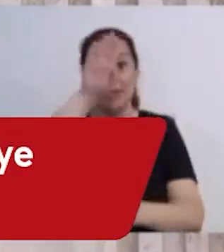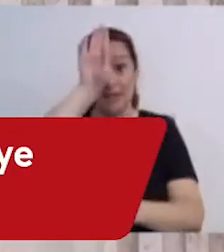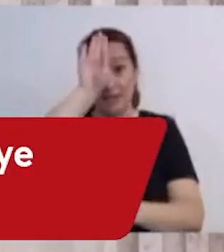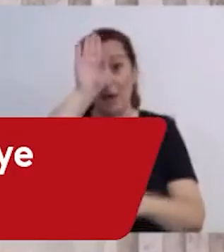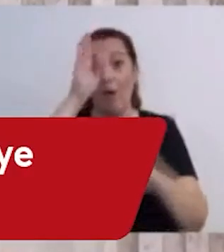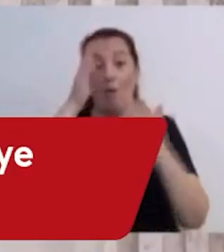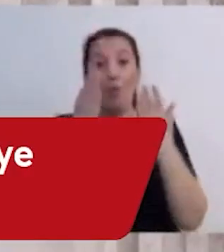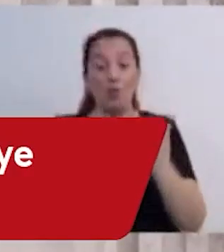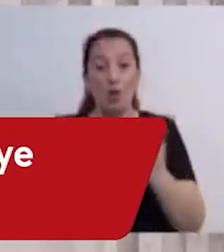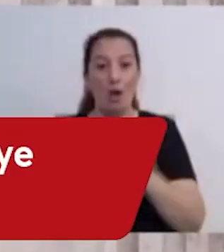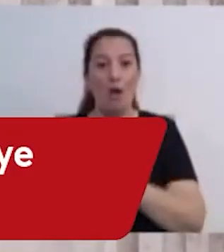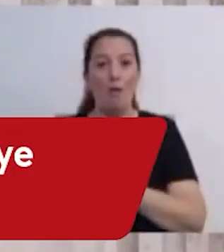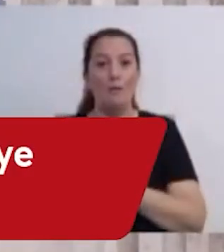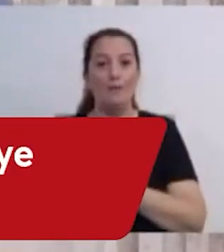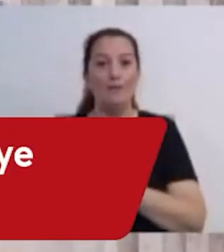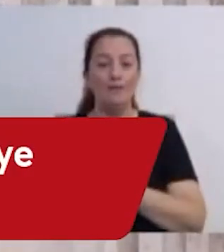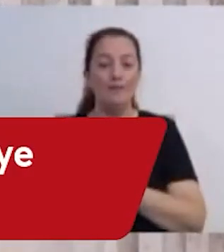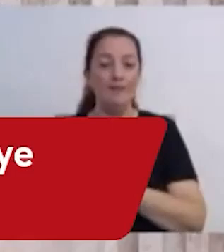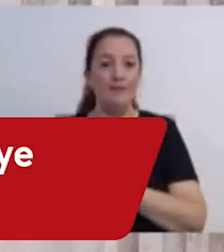İstanbul'da